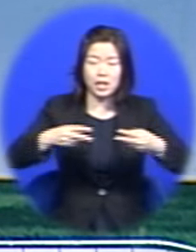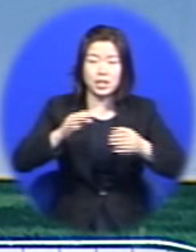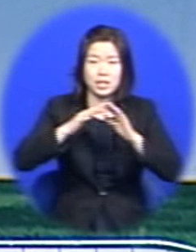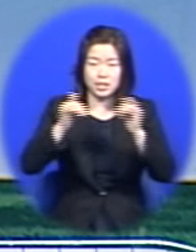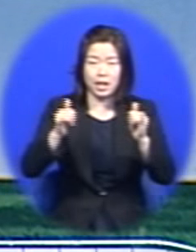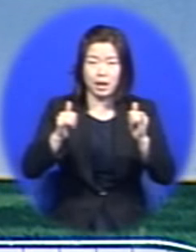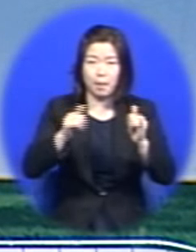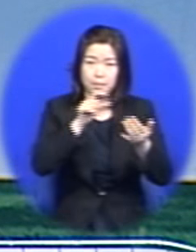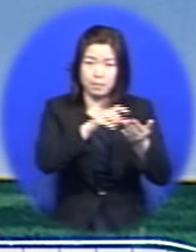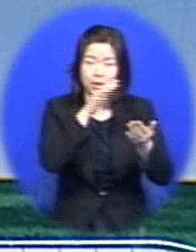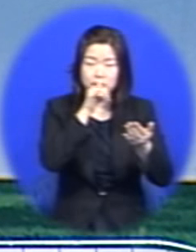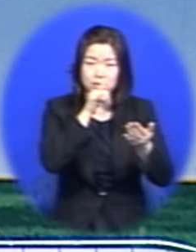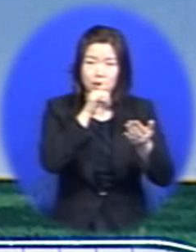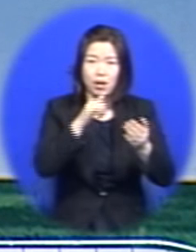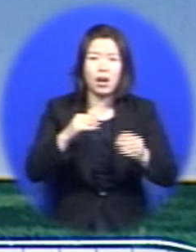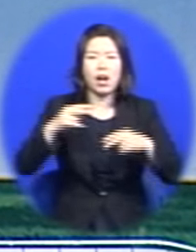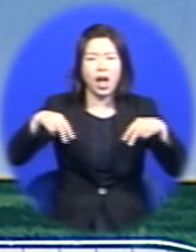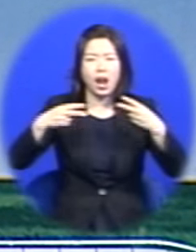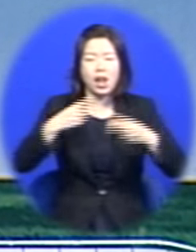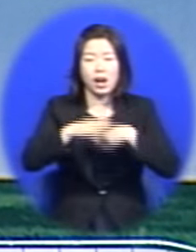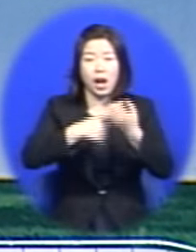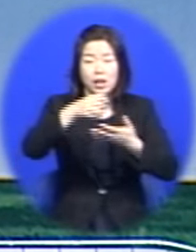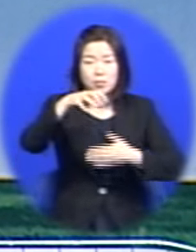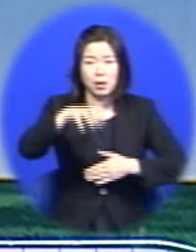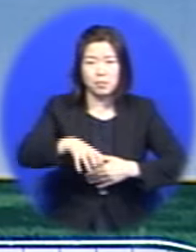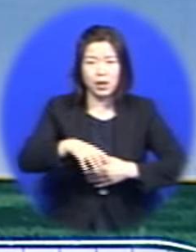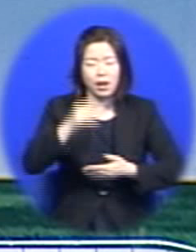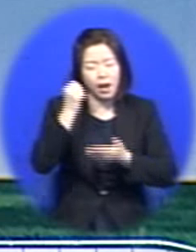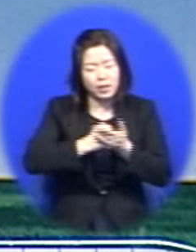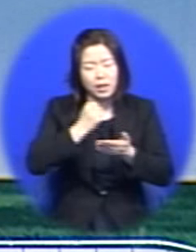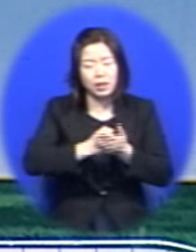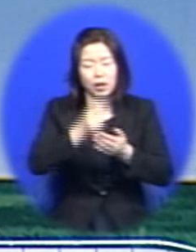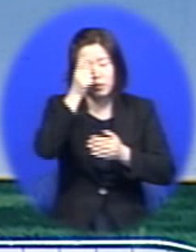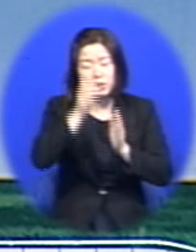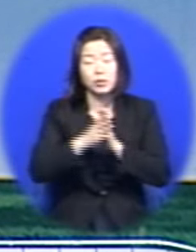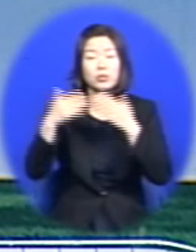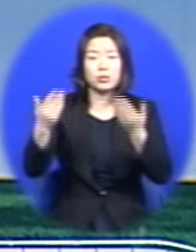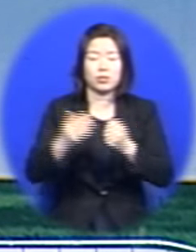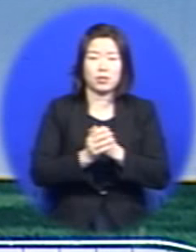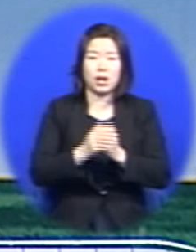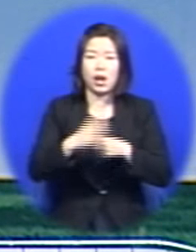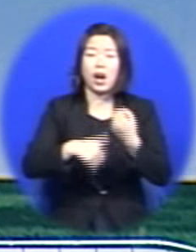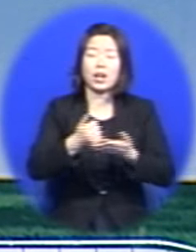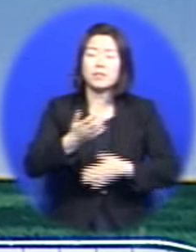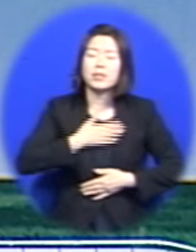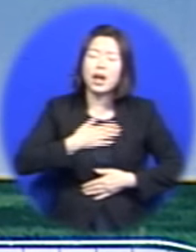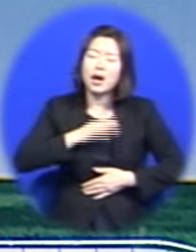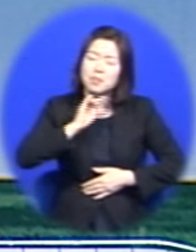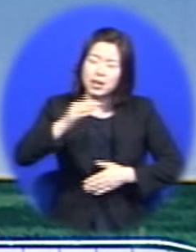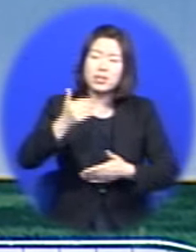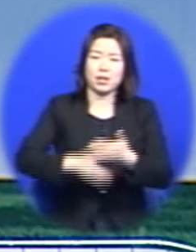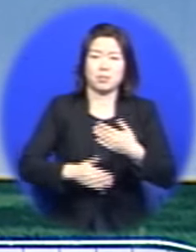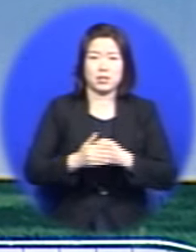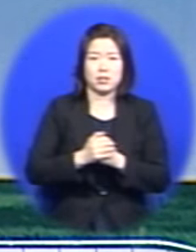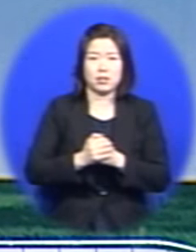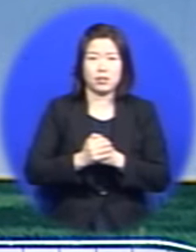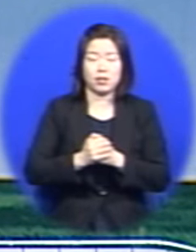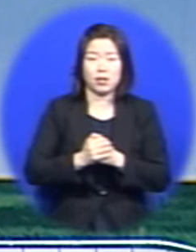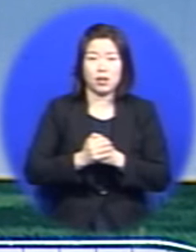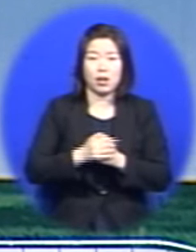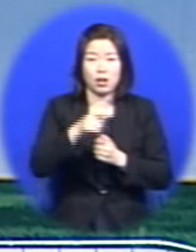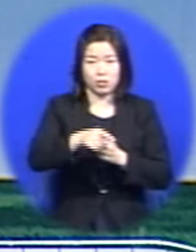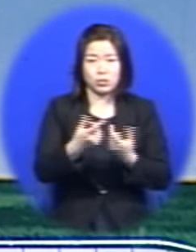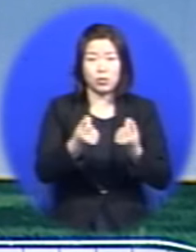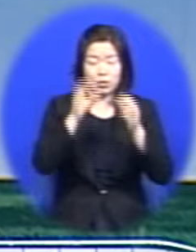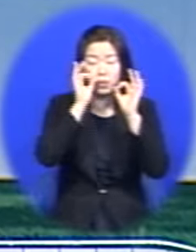앞에 정말 안타까운 기도를 드렸어요. 하나님, 나밖에 남지 않았습니다. 그래